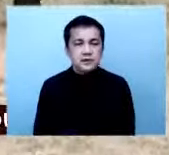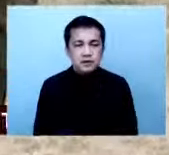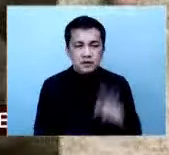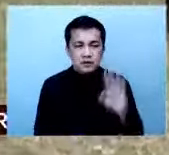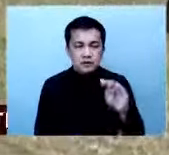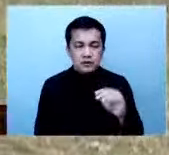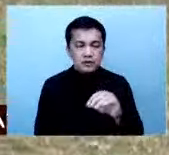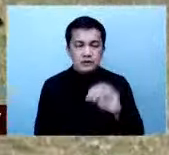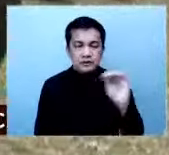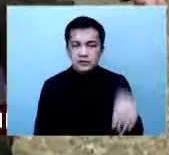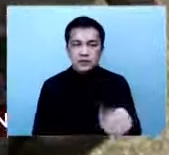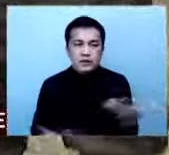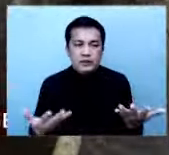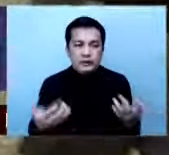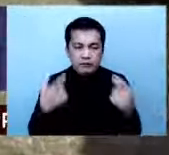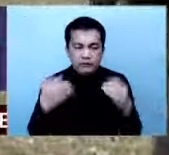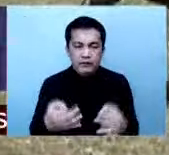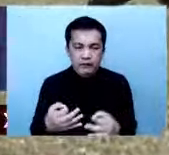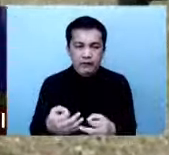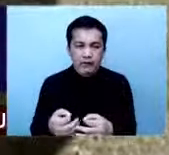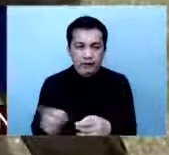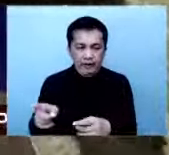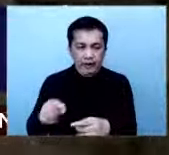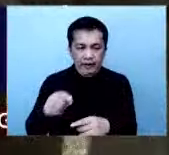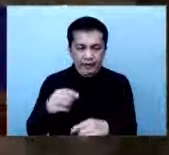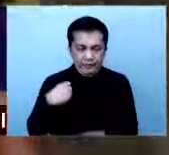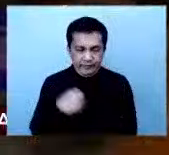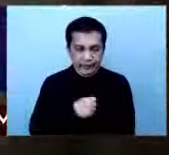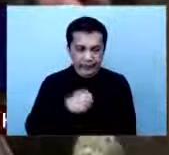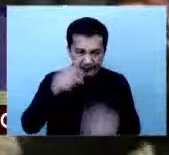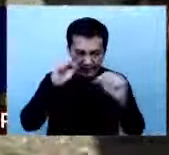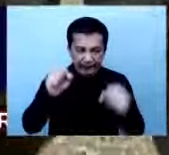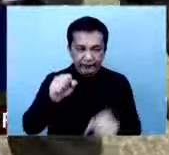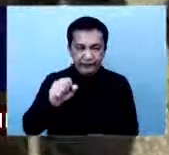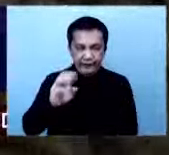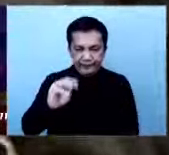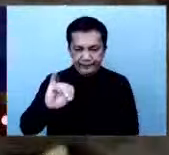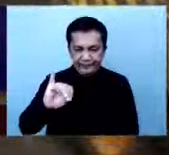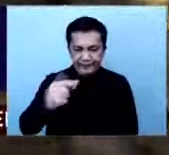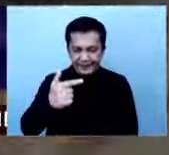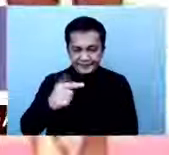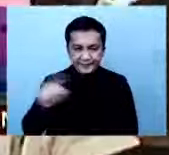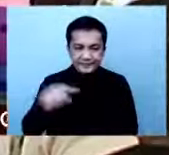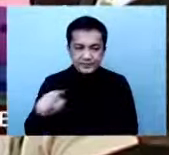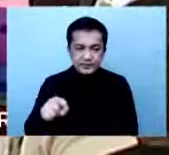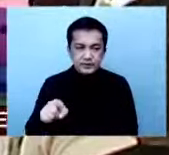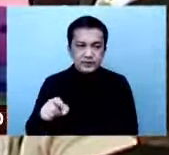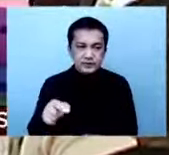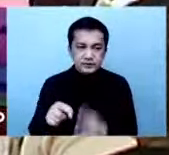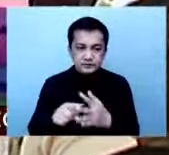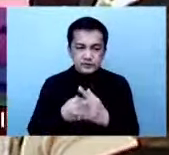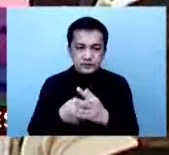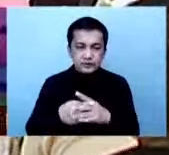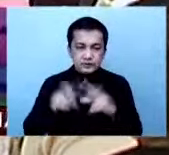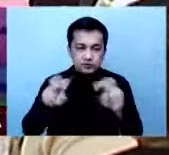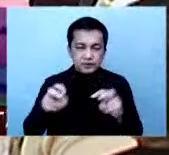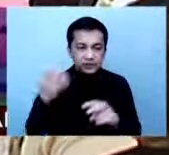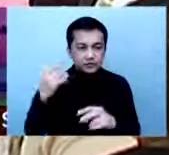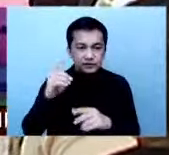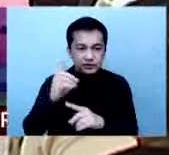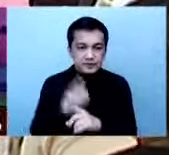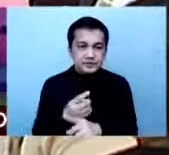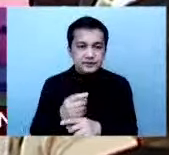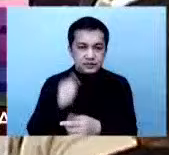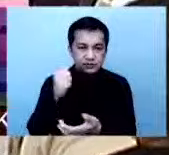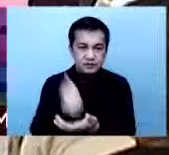undecided si Senate President Mig Zubiri ang nagk ng survey na ginawa noong Disyembre na una ng kinumpirma ni Zubiri